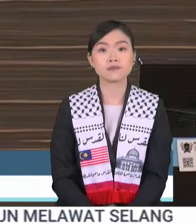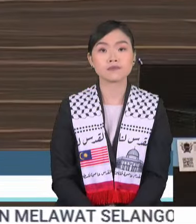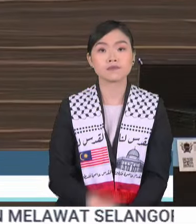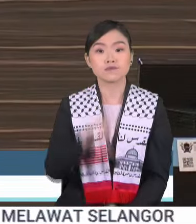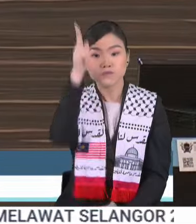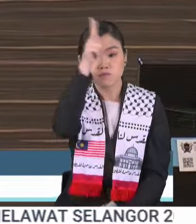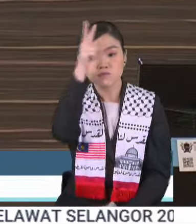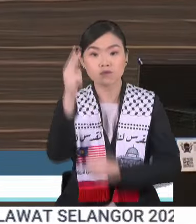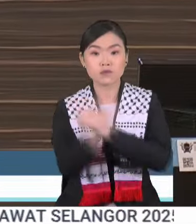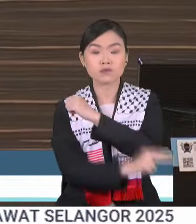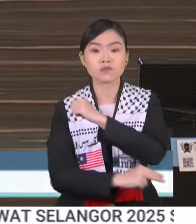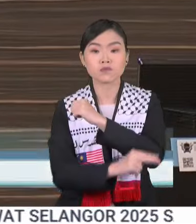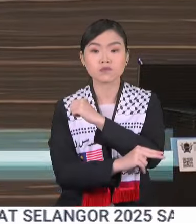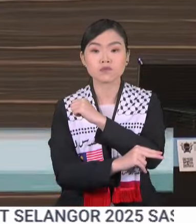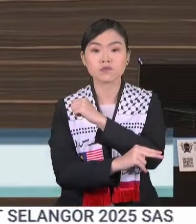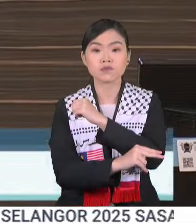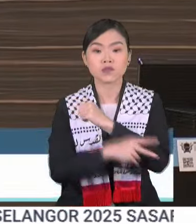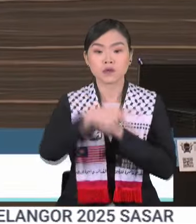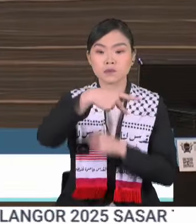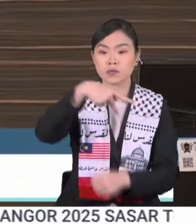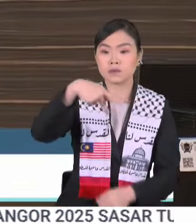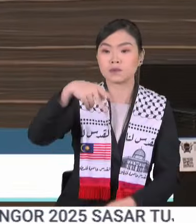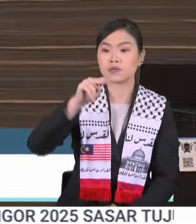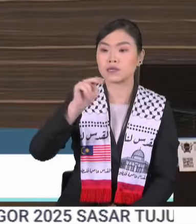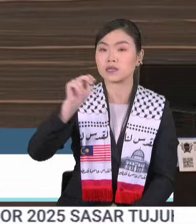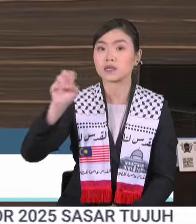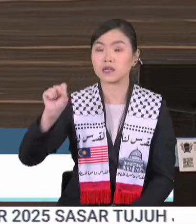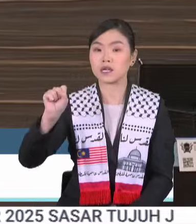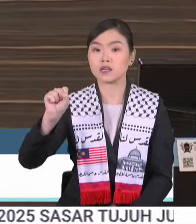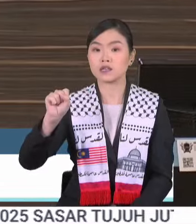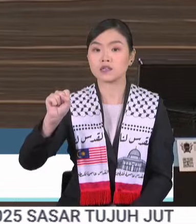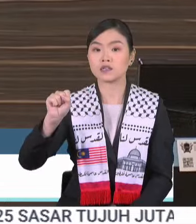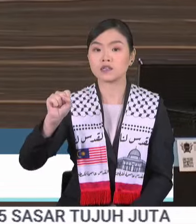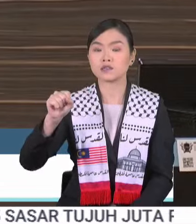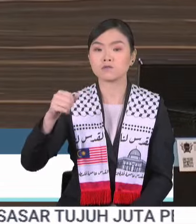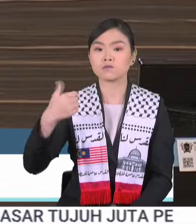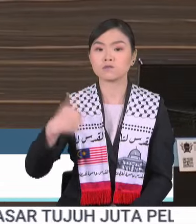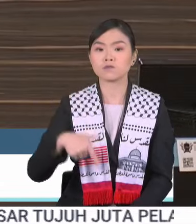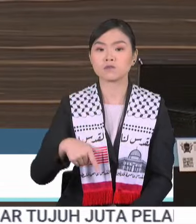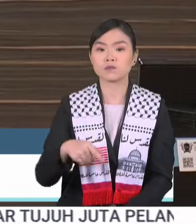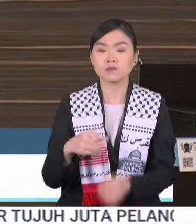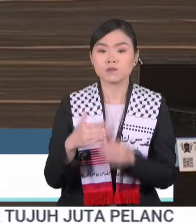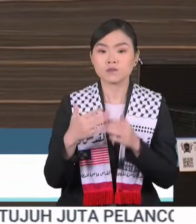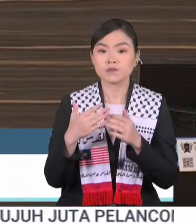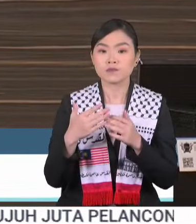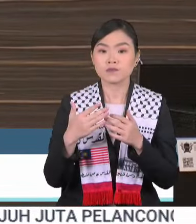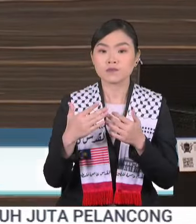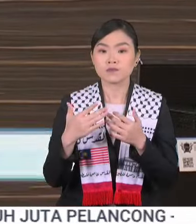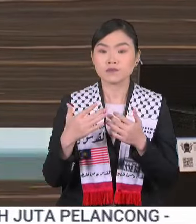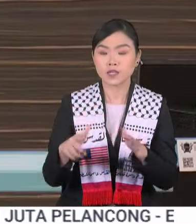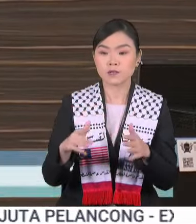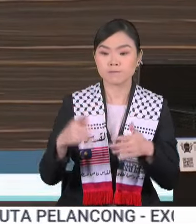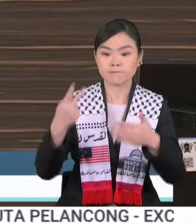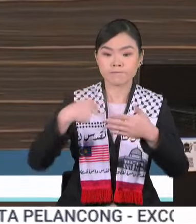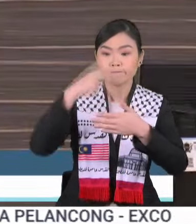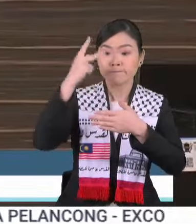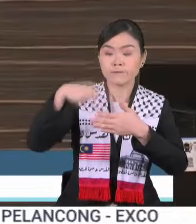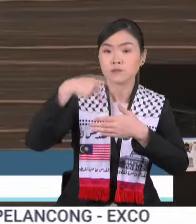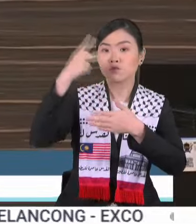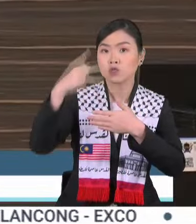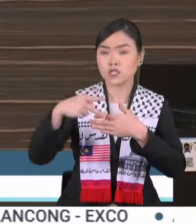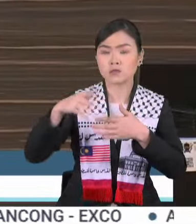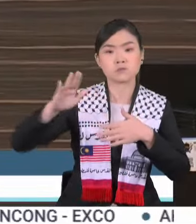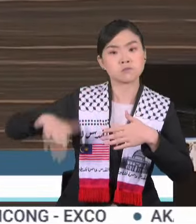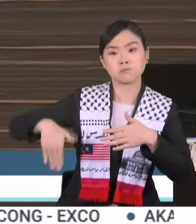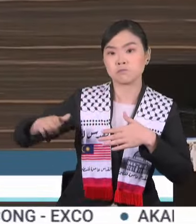Kerajaan Negeri melalui PPNS juga memandang serius isu projek-projek pembangunan yang masih belum dilaksanakan di